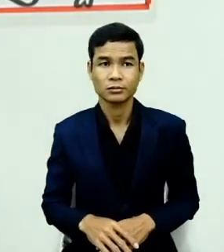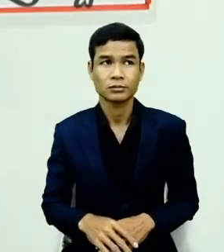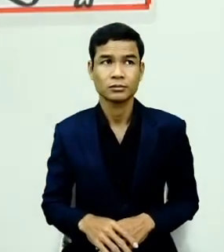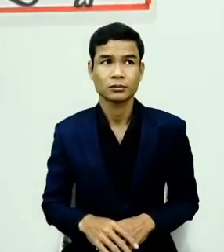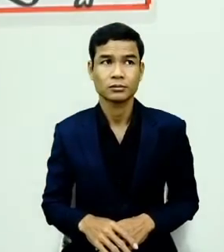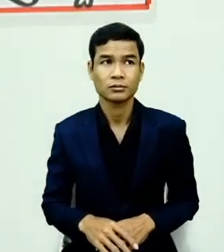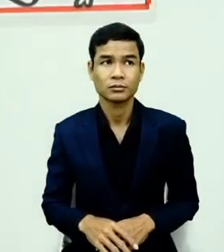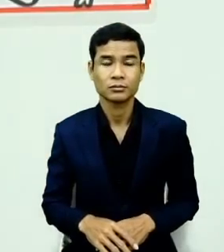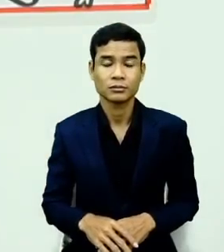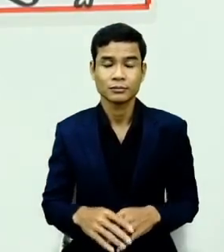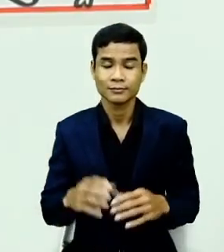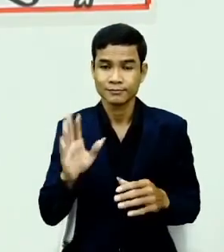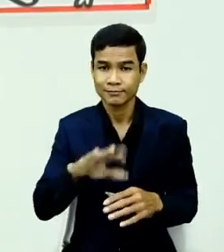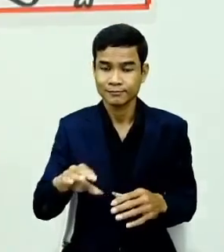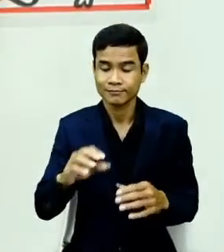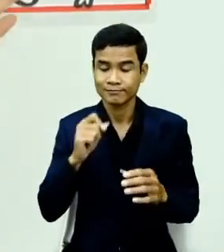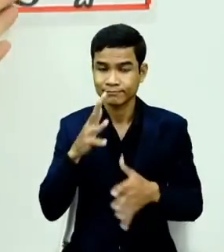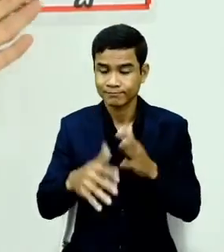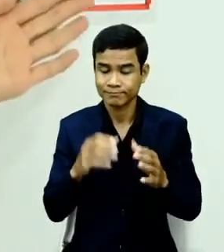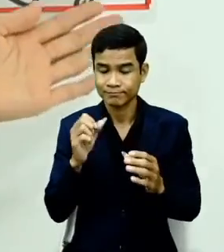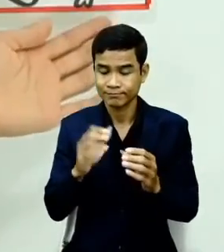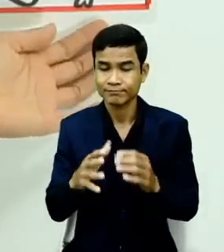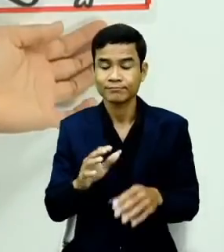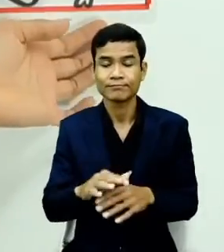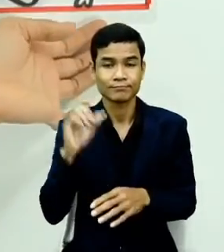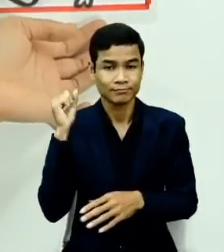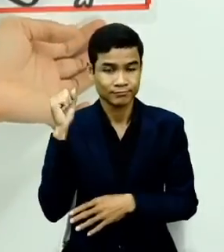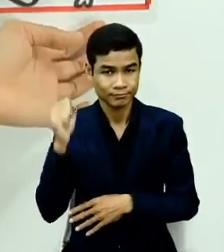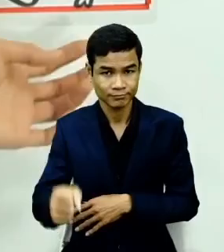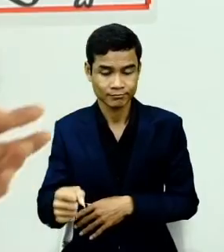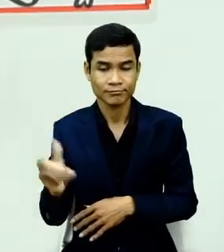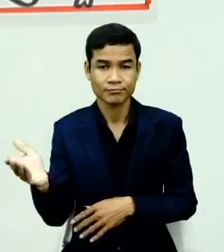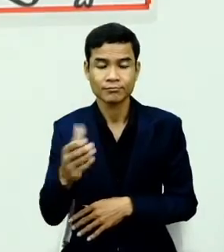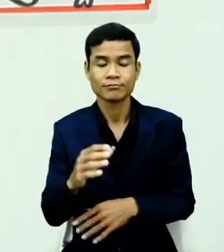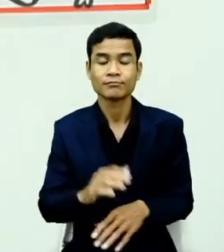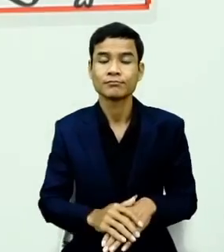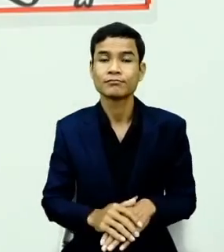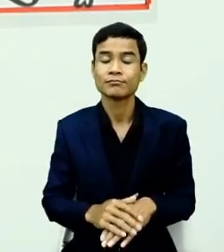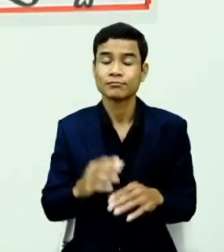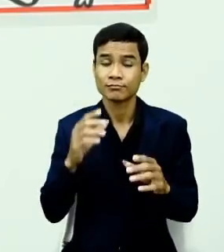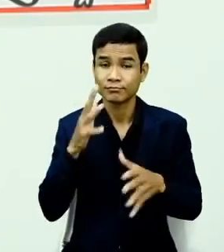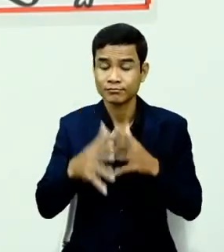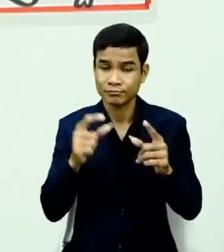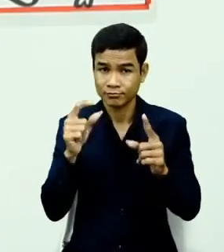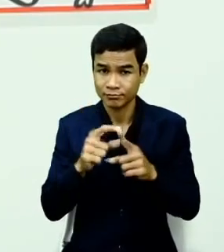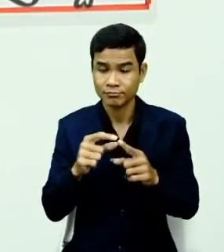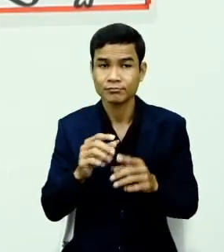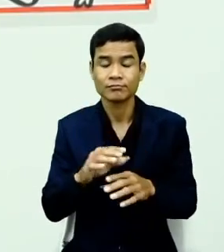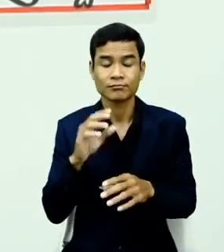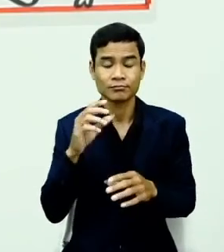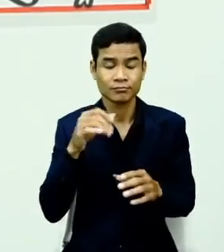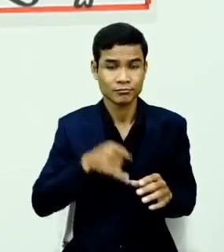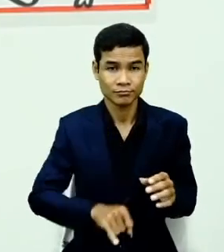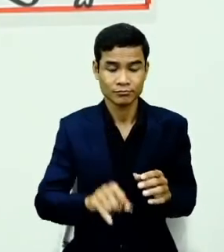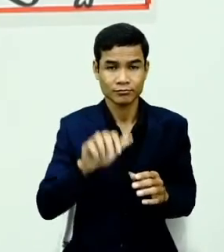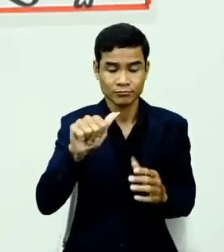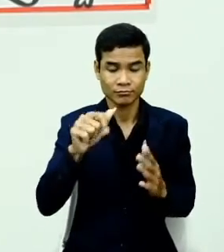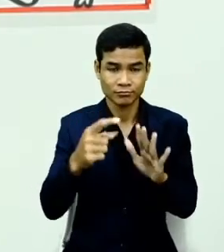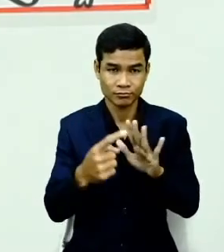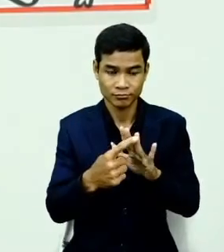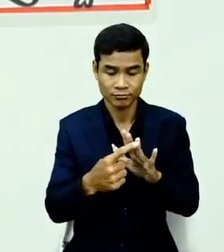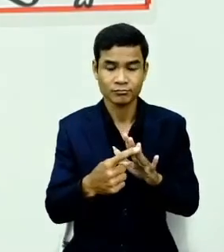ចាតោះកូនទាំងអស់គ្នាចាប់ផ្ដើមអានញោញូចាអានពាក្យទាំង3នេះឡើងវិញចាញូ